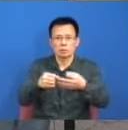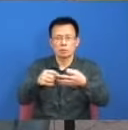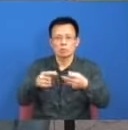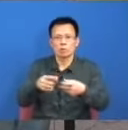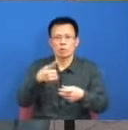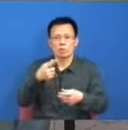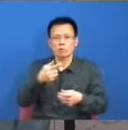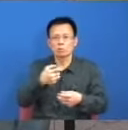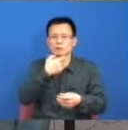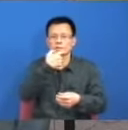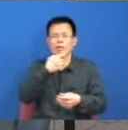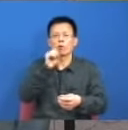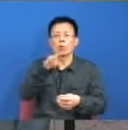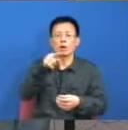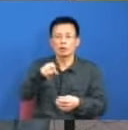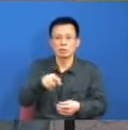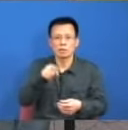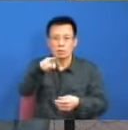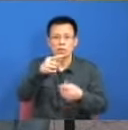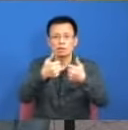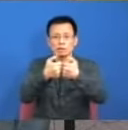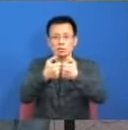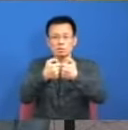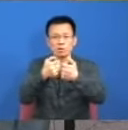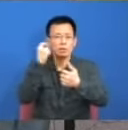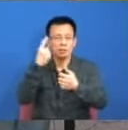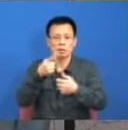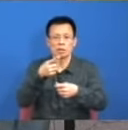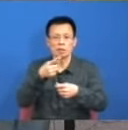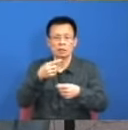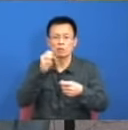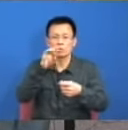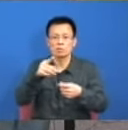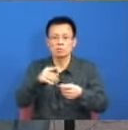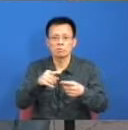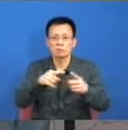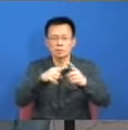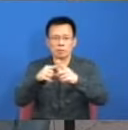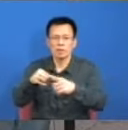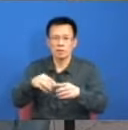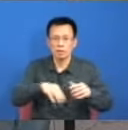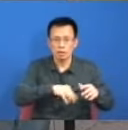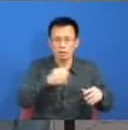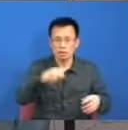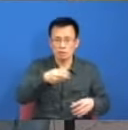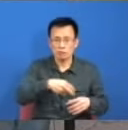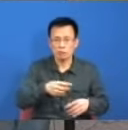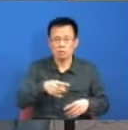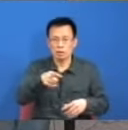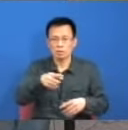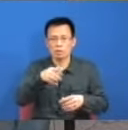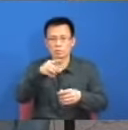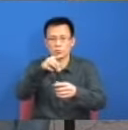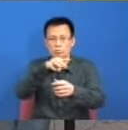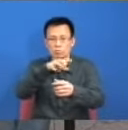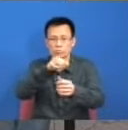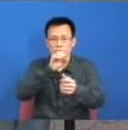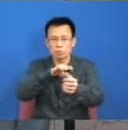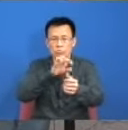嘅。佢話你太太咧就係叫社民啲人留喺度，你就勸意過頭先你話齋啦。有啲如果係